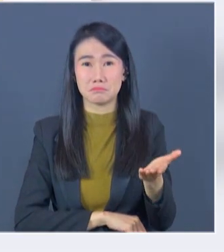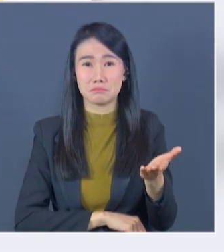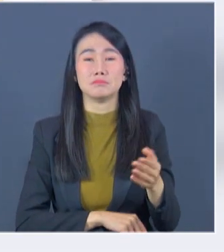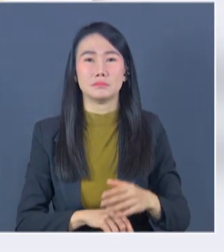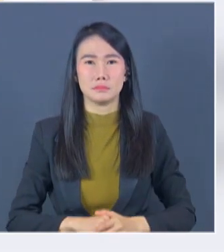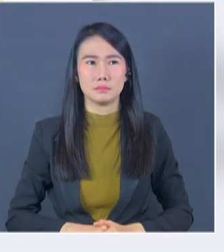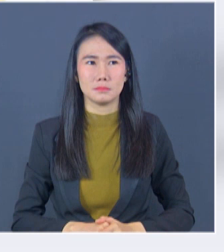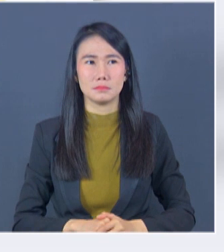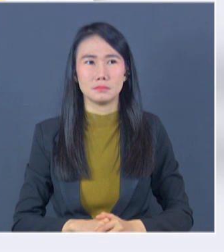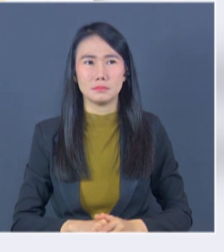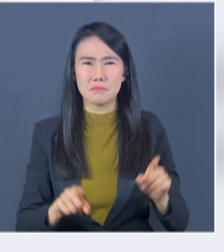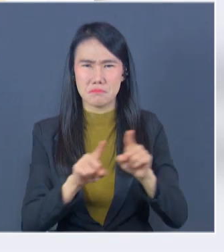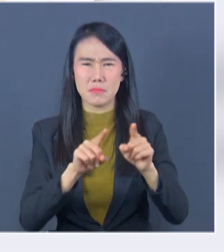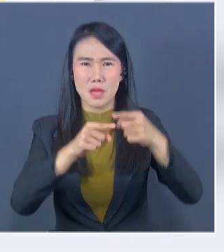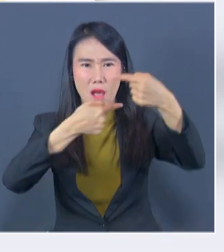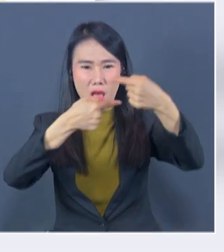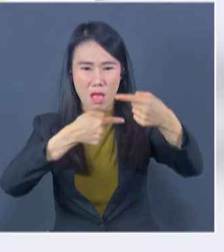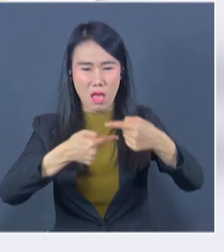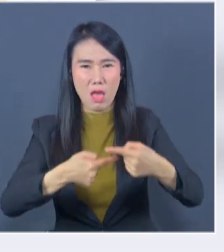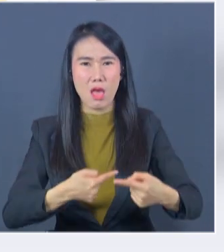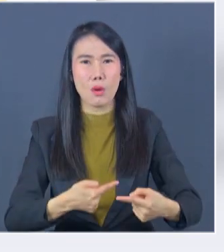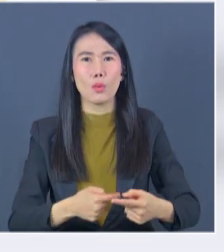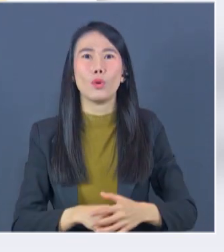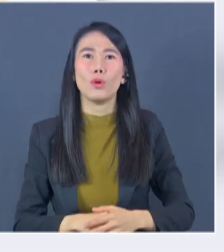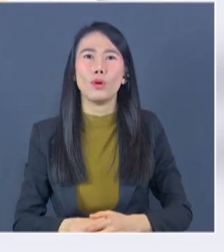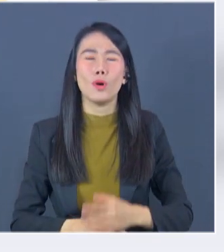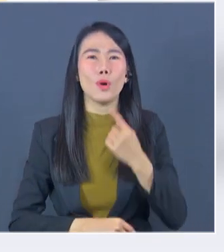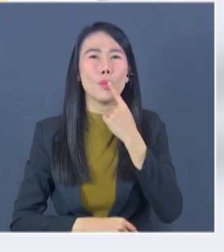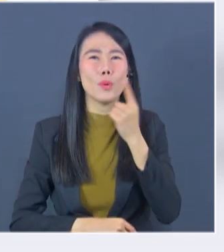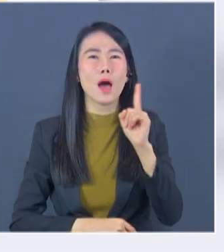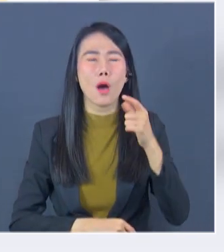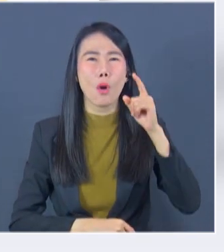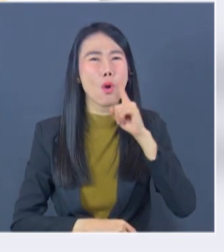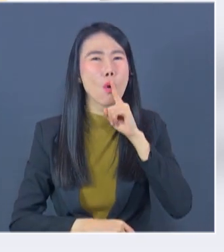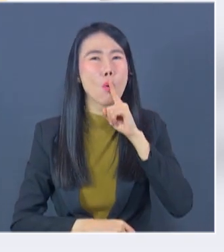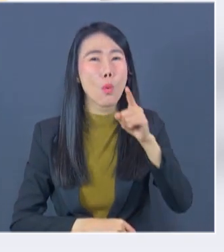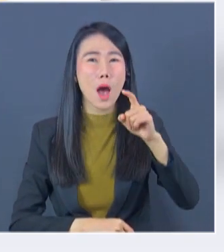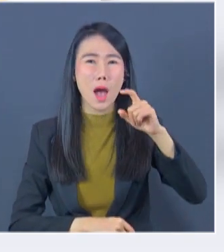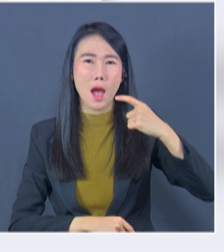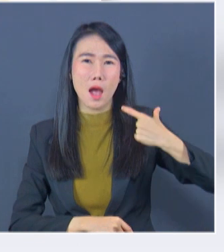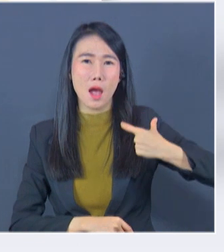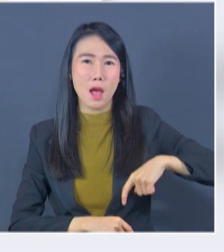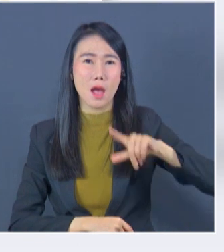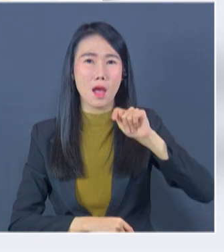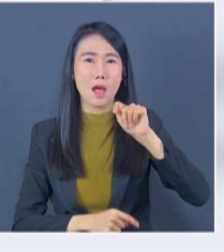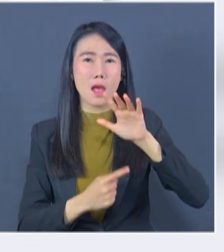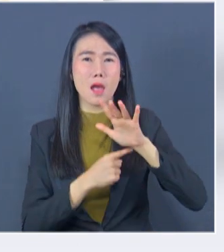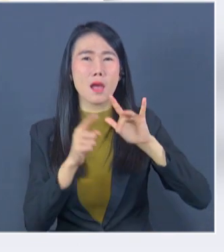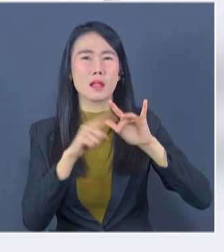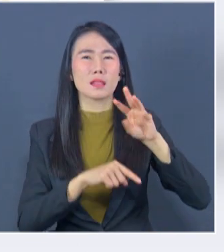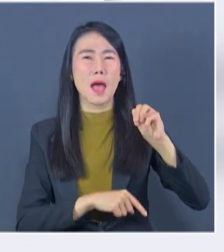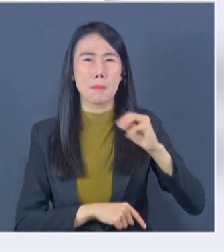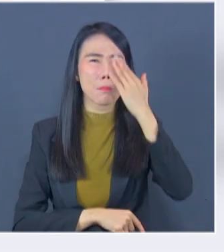าทัวร์ทั้งหลายลงทนายตั้มอยู่ดีครับเพราะว่าแฟนคลับของคุณชูวิทย์บอกว่าโ